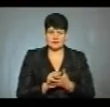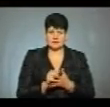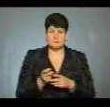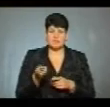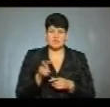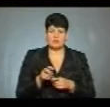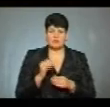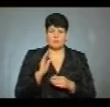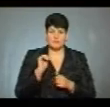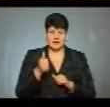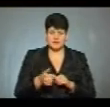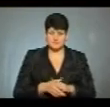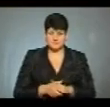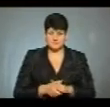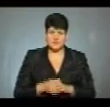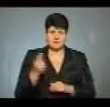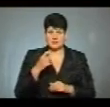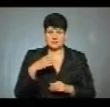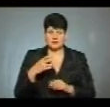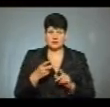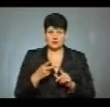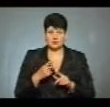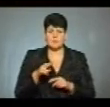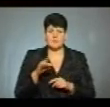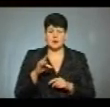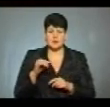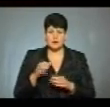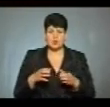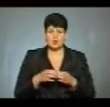фінал. На перших хвилинах другої партії команда